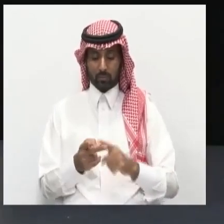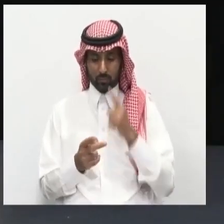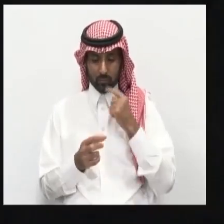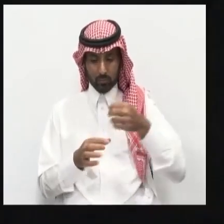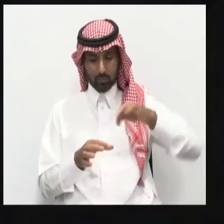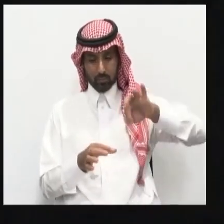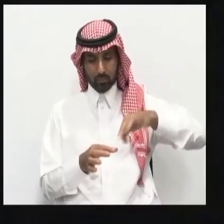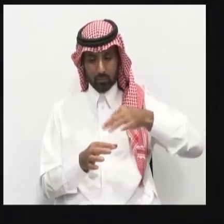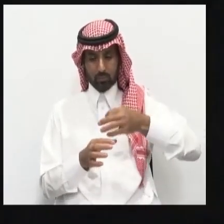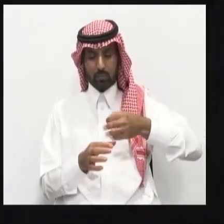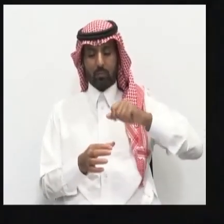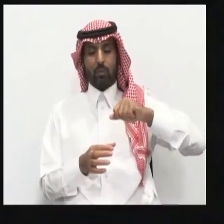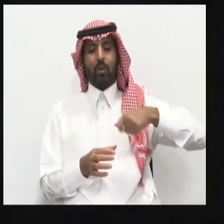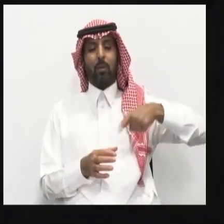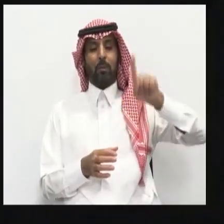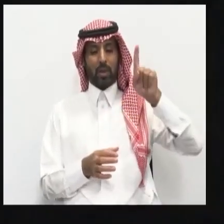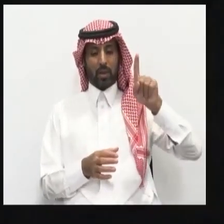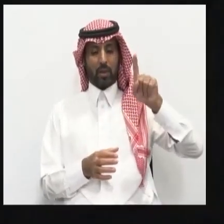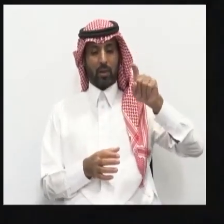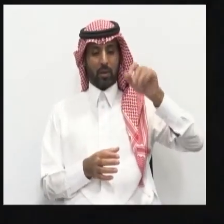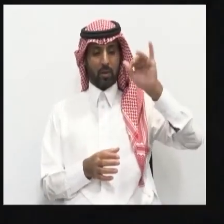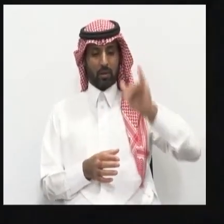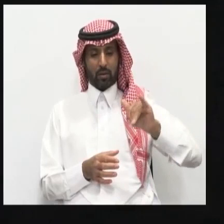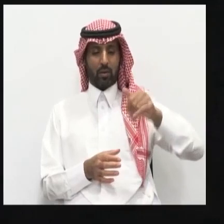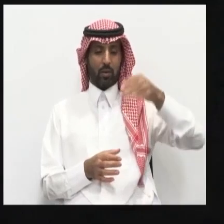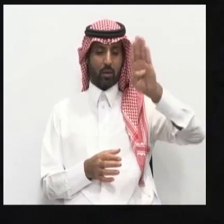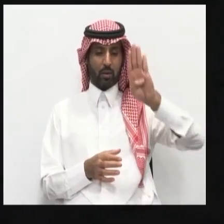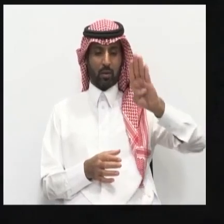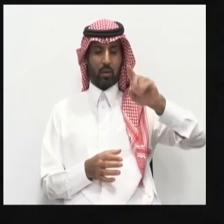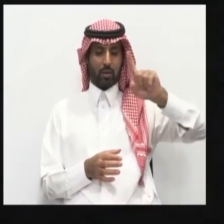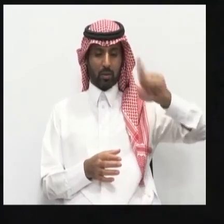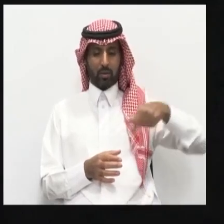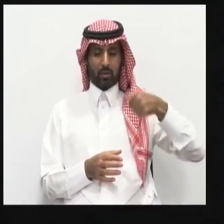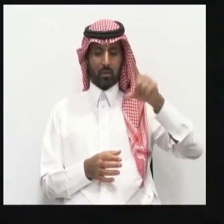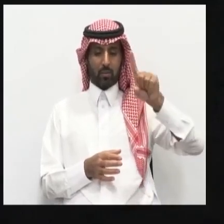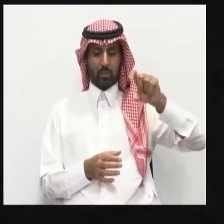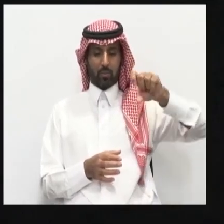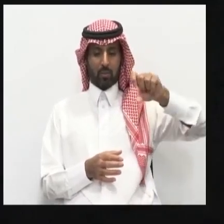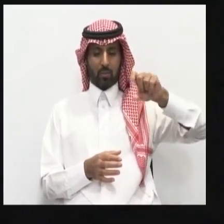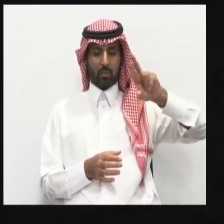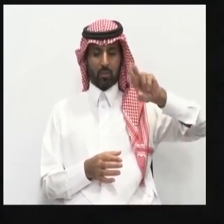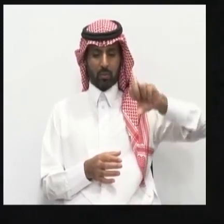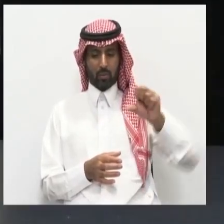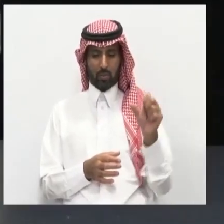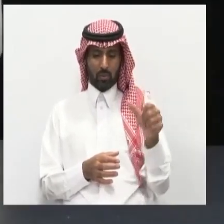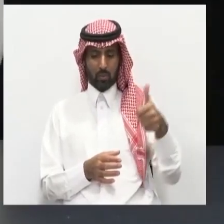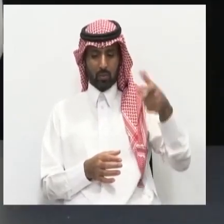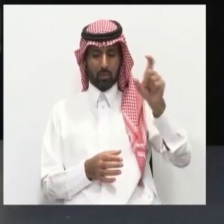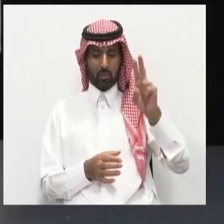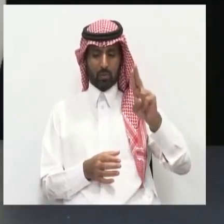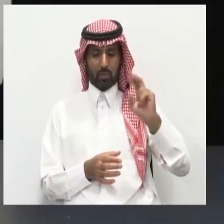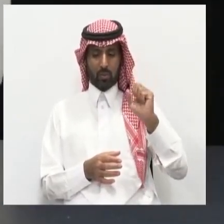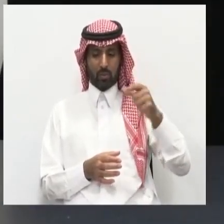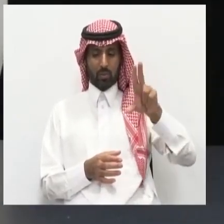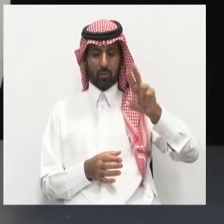كميه قليله من ايش من بيكربونات الصوديوم بيكربونات الصوديوم احنا اساسا وضعناها جوات جوات البالونه حتى